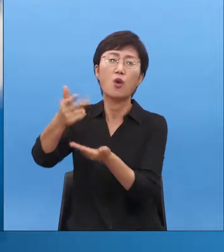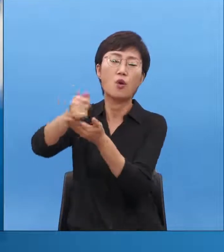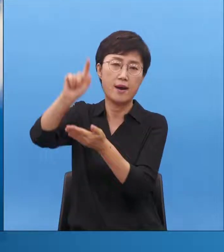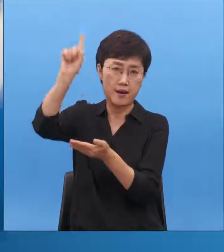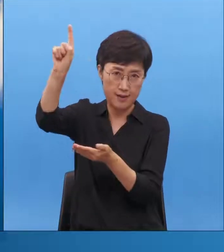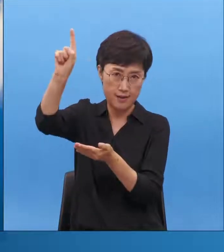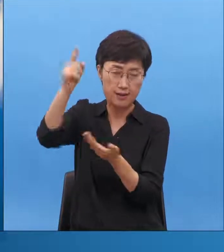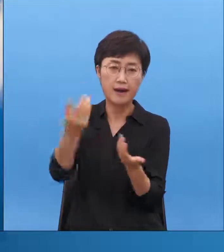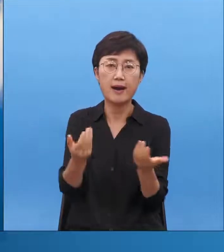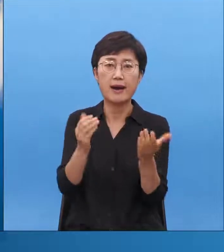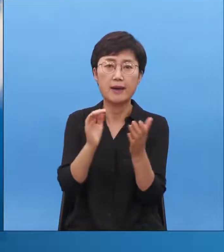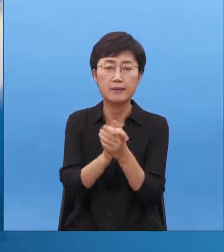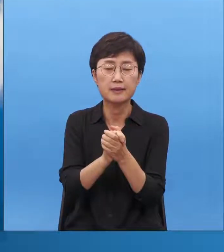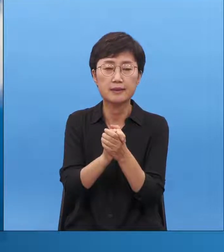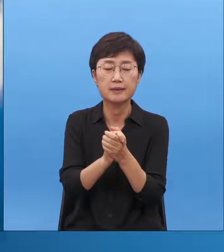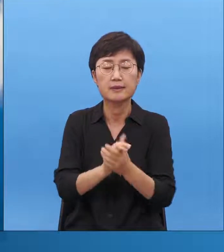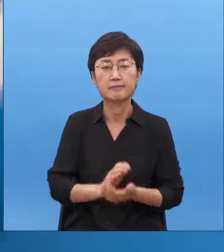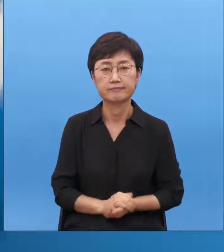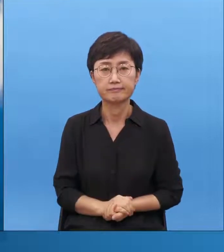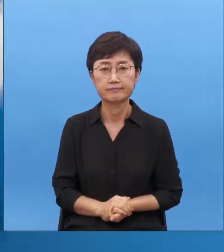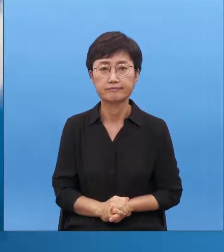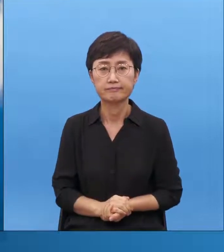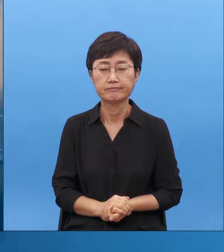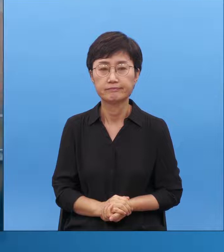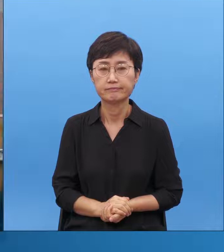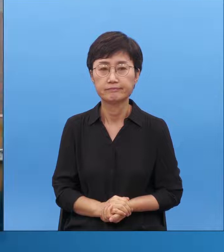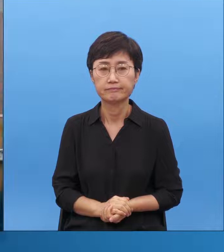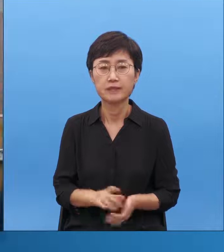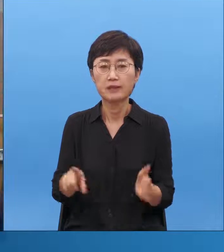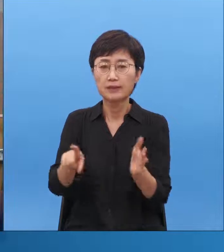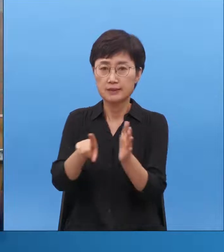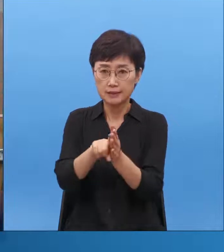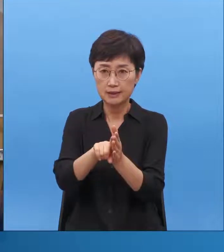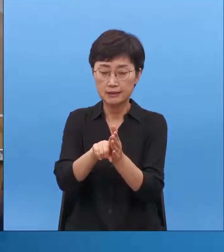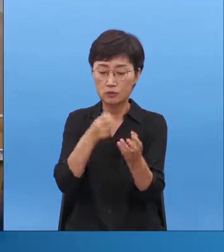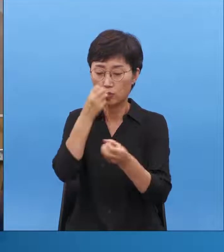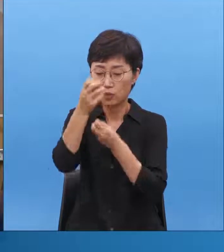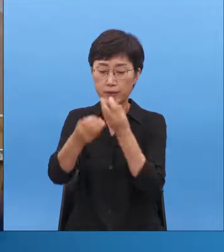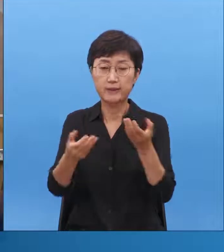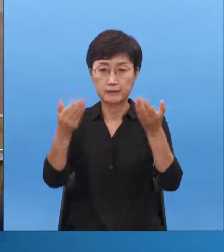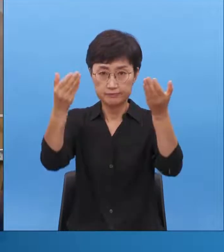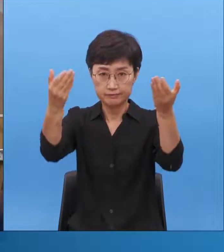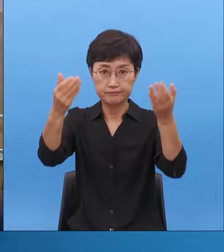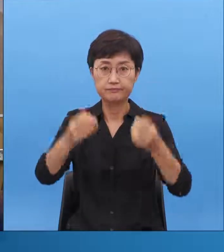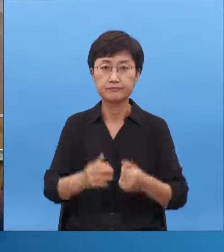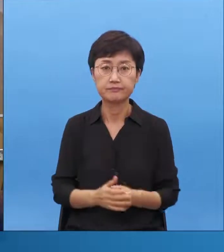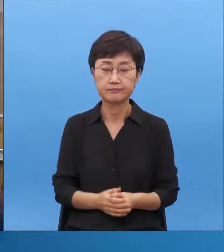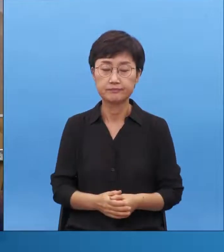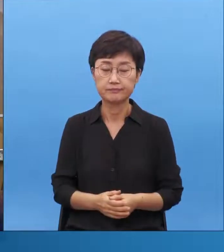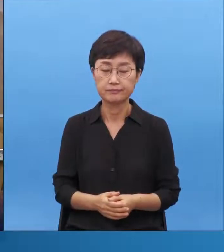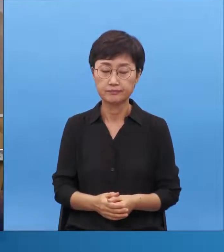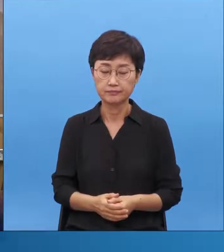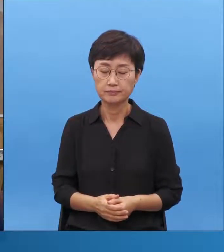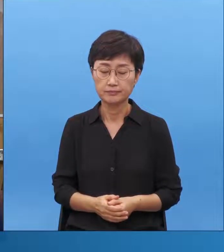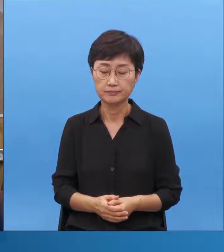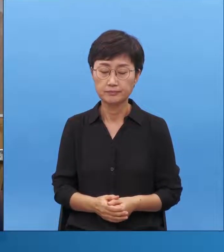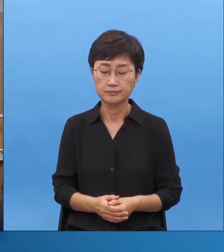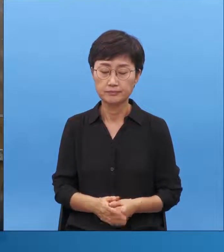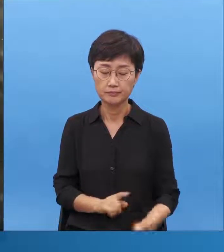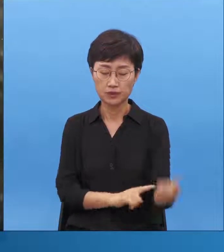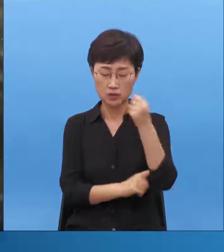오직 여호와시나이다. 아멘. 사도신경으로 신앙 고백을 드리겠습니다. We'll give our confession of faith through the Apostles'